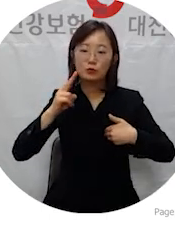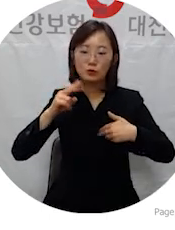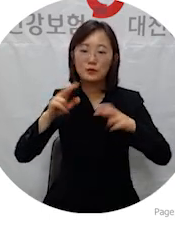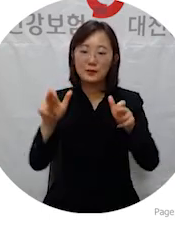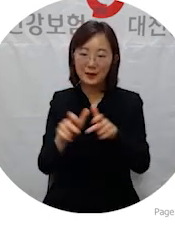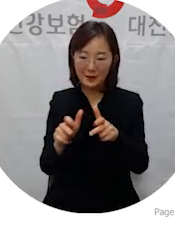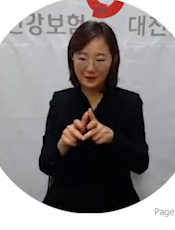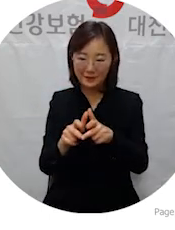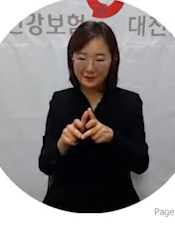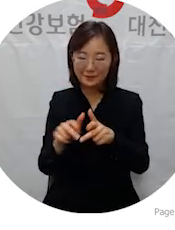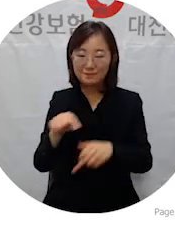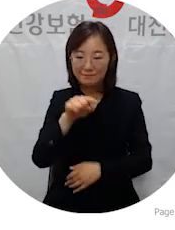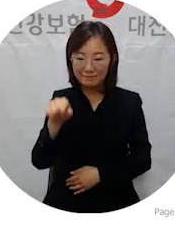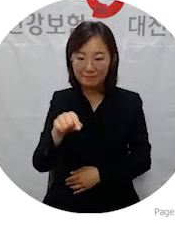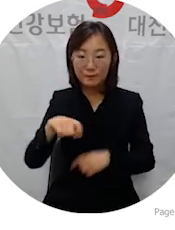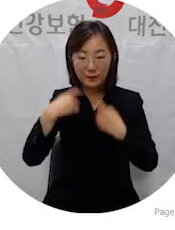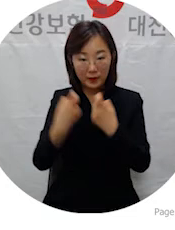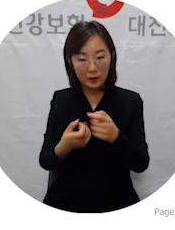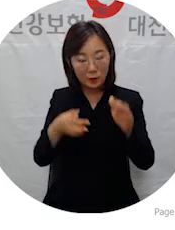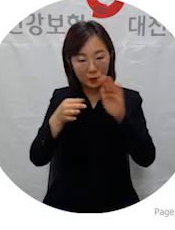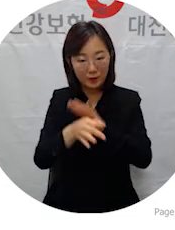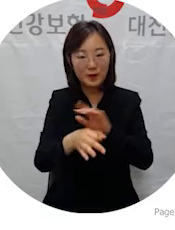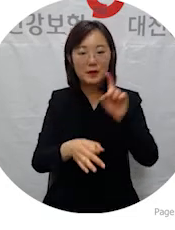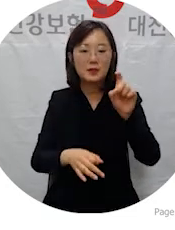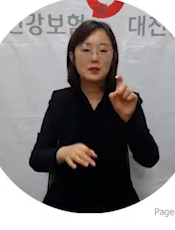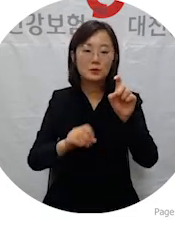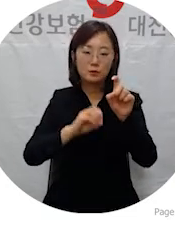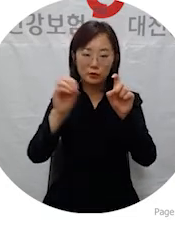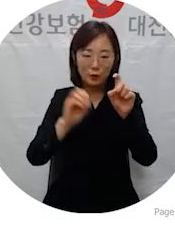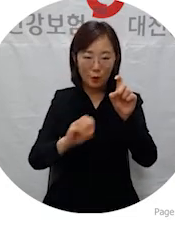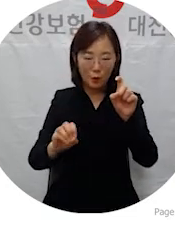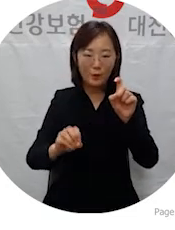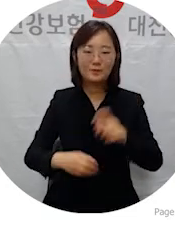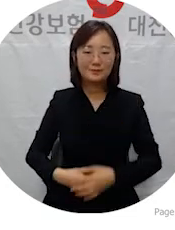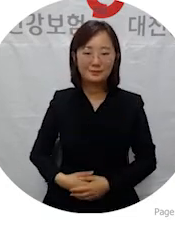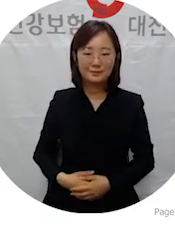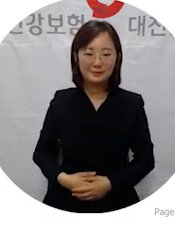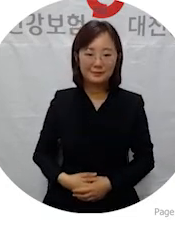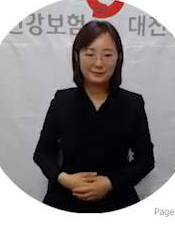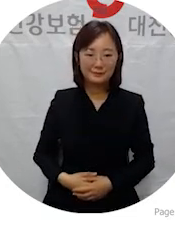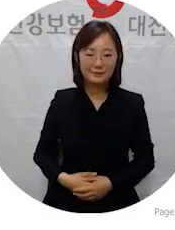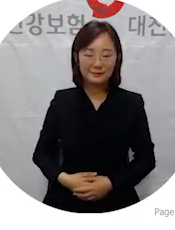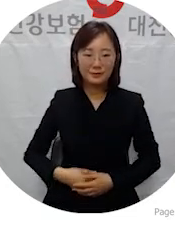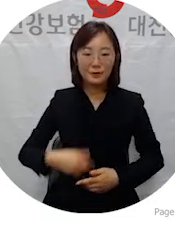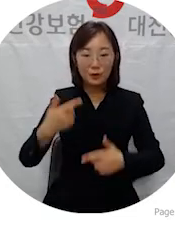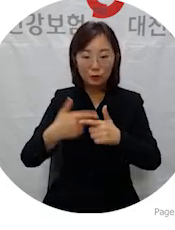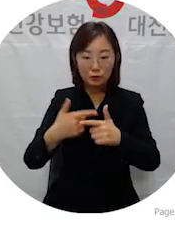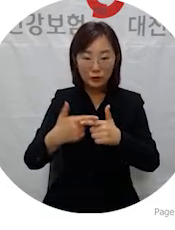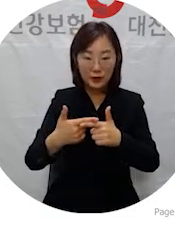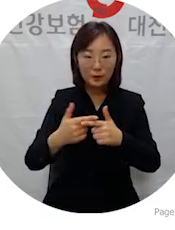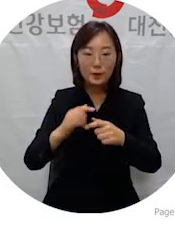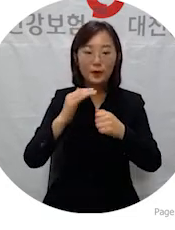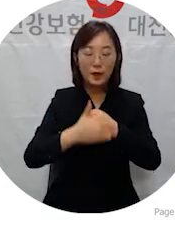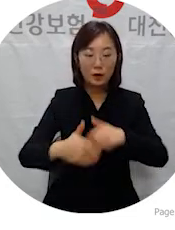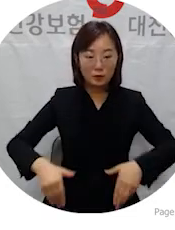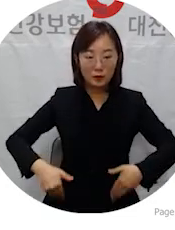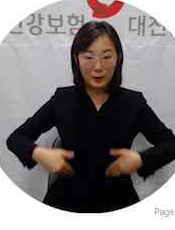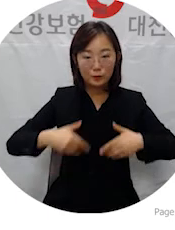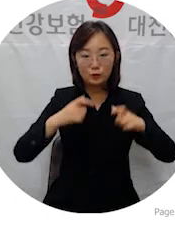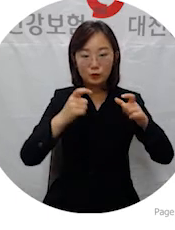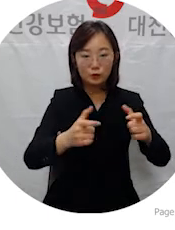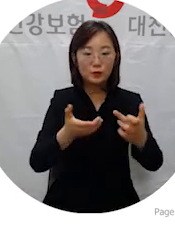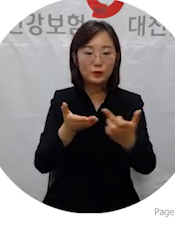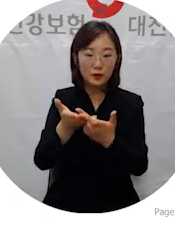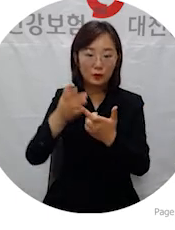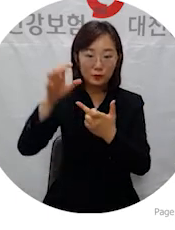건강관리가 필요한 중증 장애인이며 본인 부담률을 10%로 적용합니다. 또한 부산,